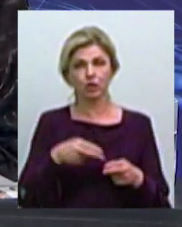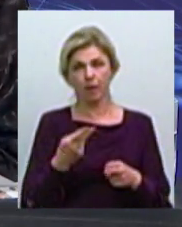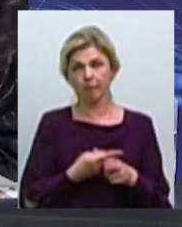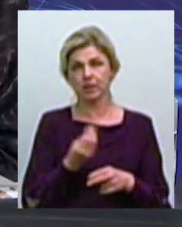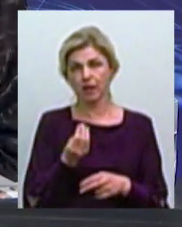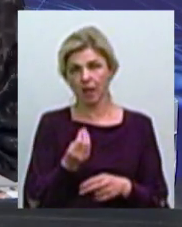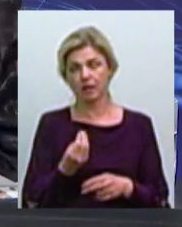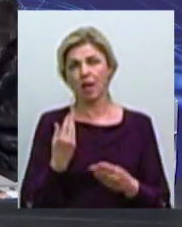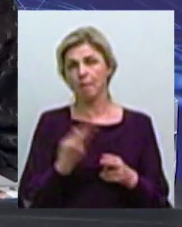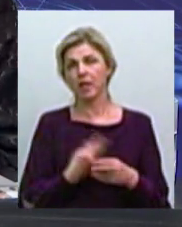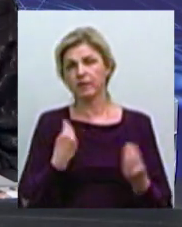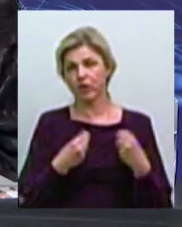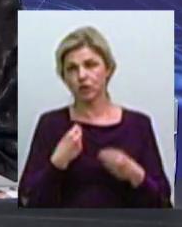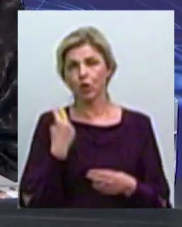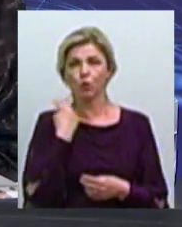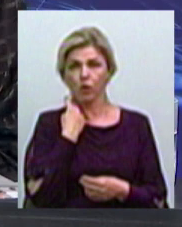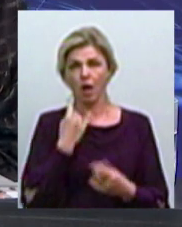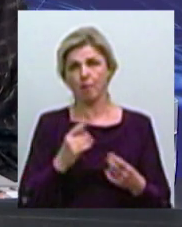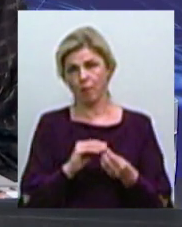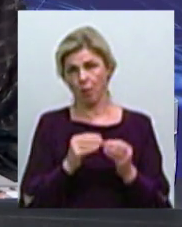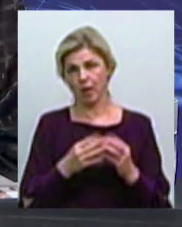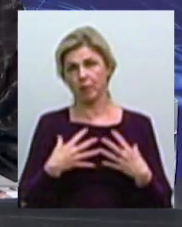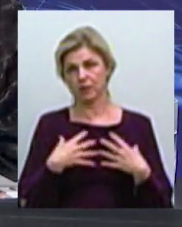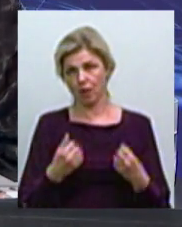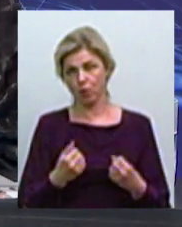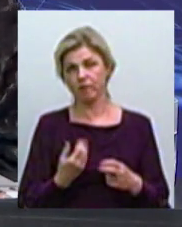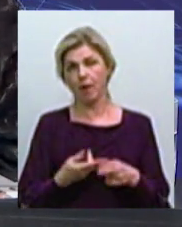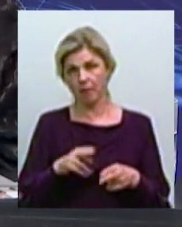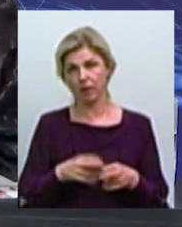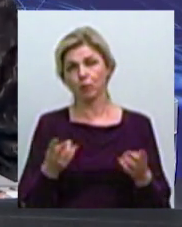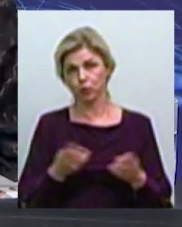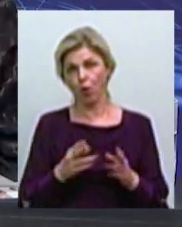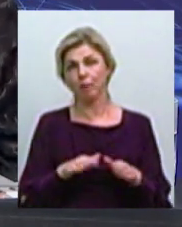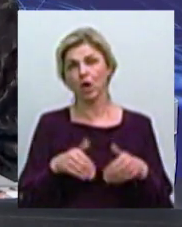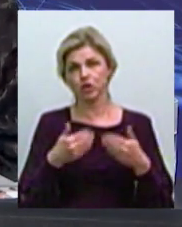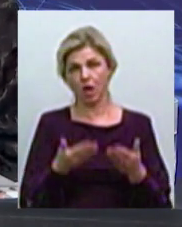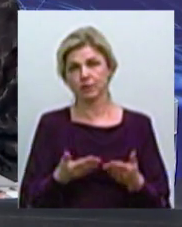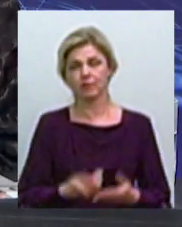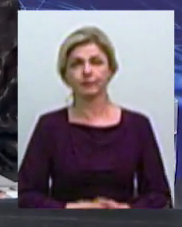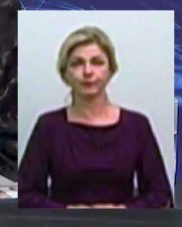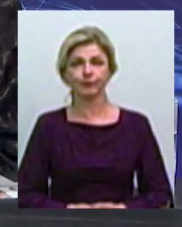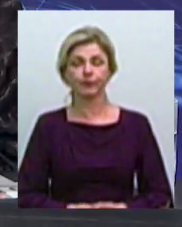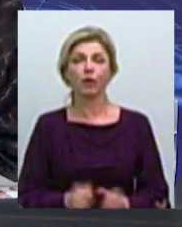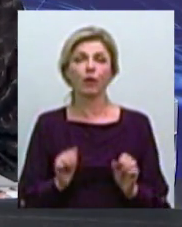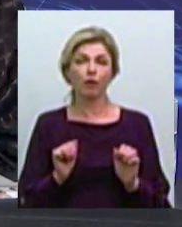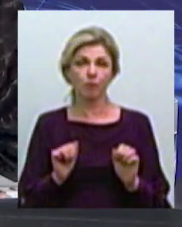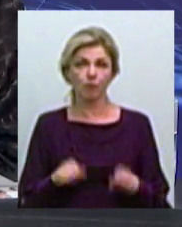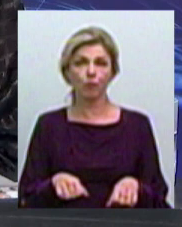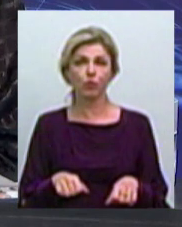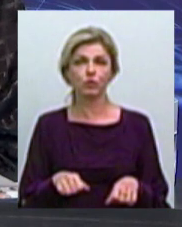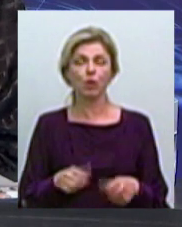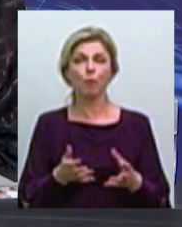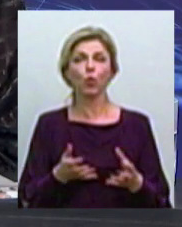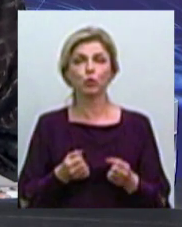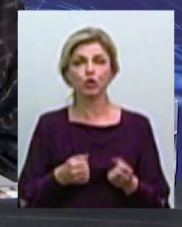с долгами и с проблемами со здоровьем. Вот, поэтому нужно обращаться. И можно получить